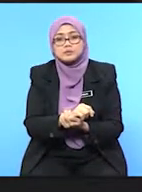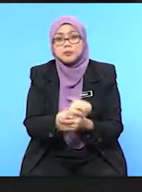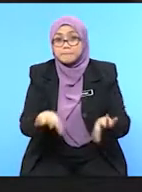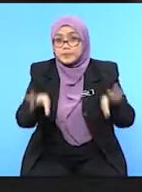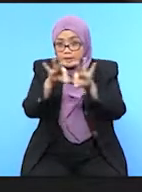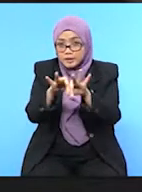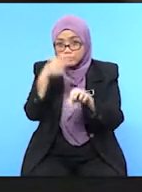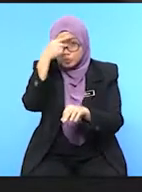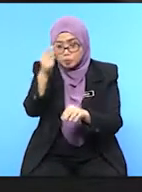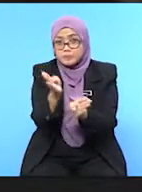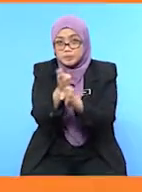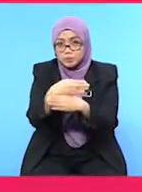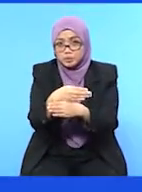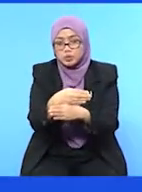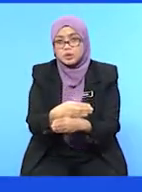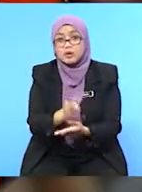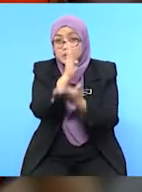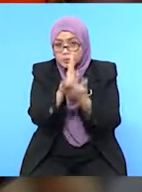kebudayaan kebangsaan